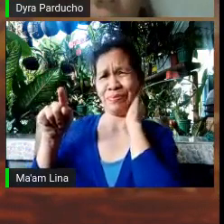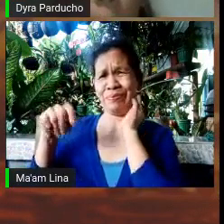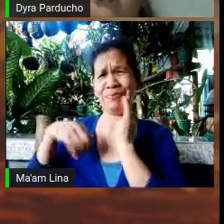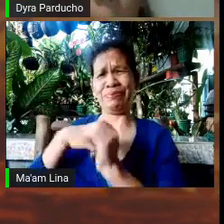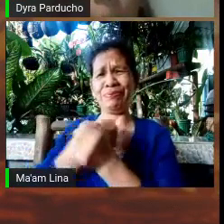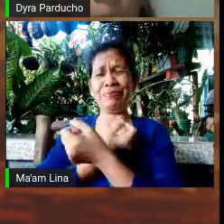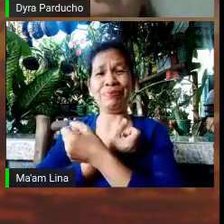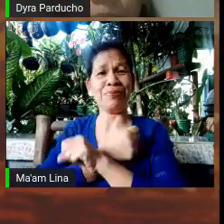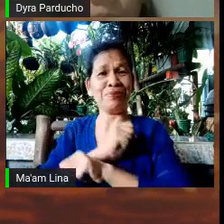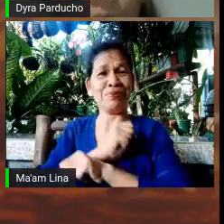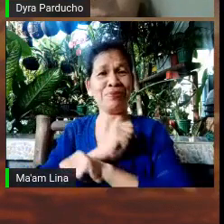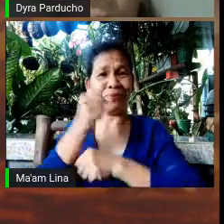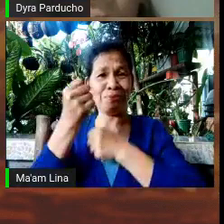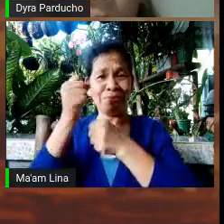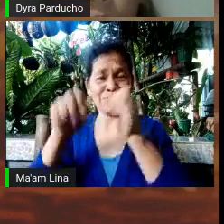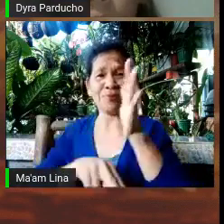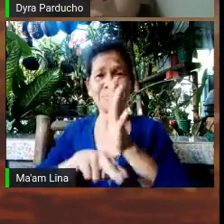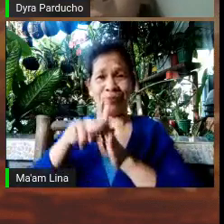saserdote.